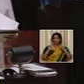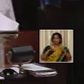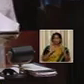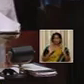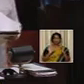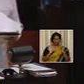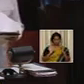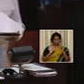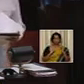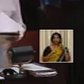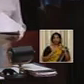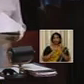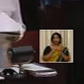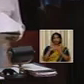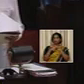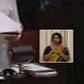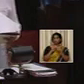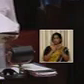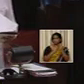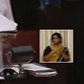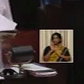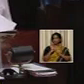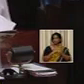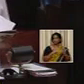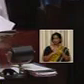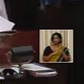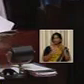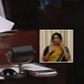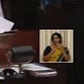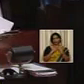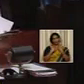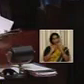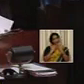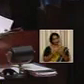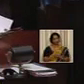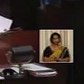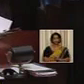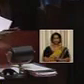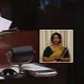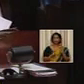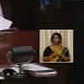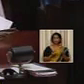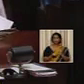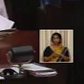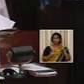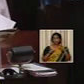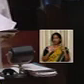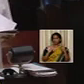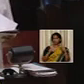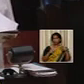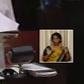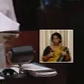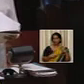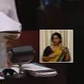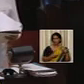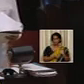690කට ඒ පත්වීම් ලබා දීම ක්‍රියාත්මක කළා තිබෙනවා. ඒ පිළිබඳව ස්තුතිවන්ත වෙනවා. ඒ වගේම තවත් 780ක් ඇතන ඉතුරු වෙලා